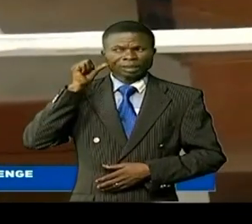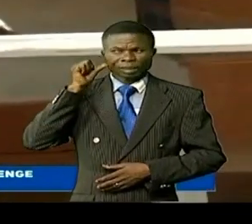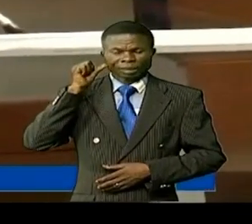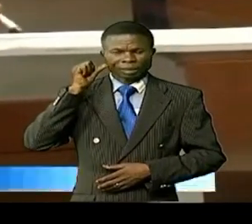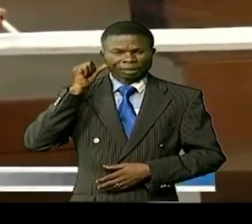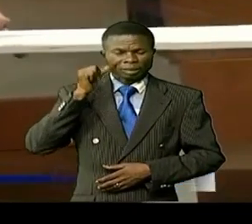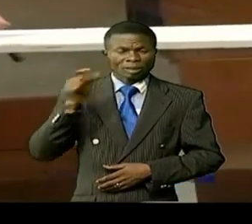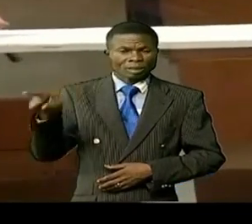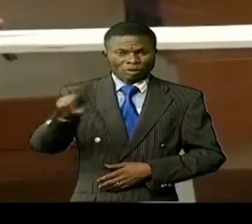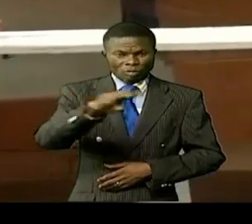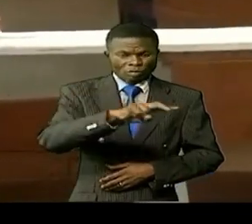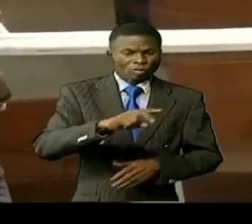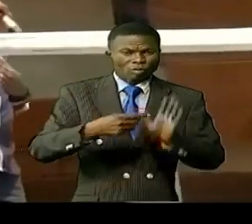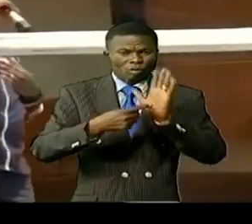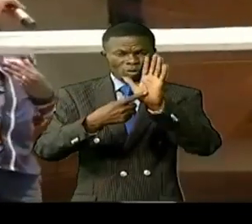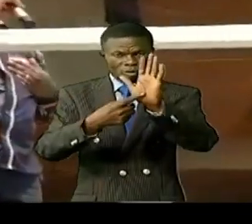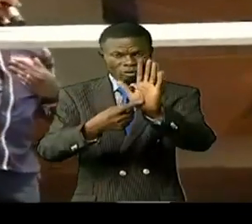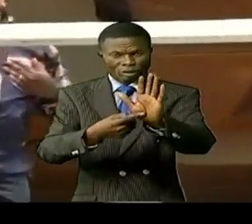Golakisi,